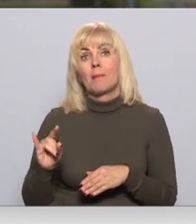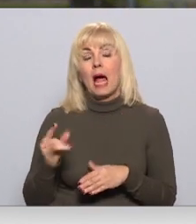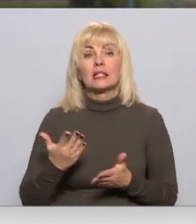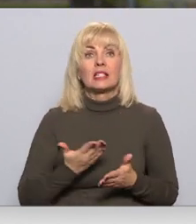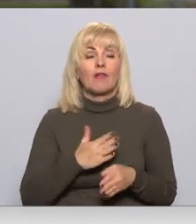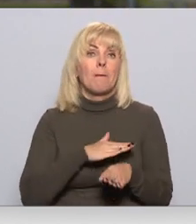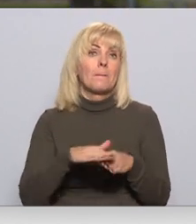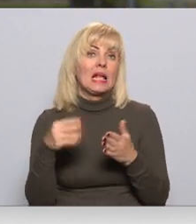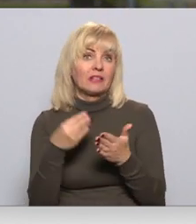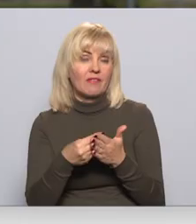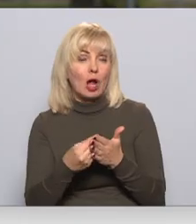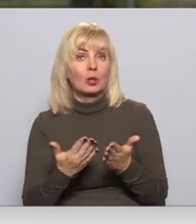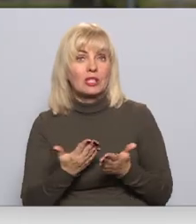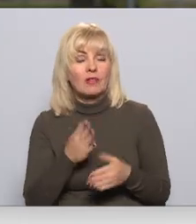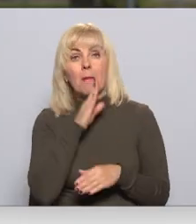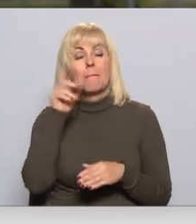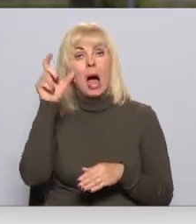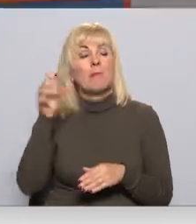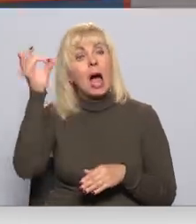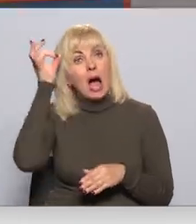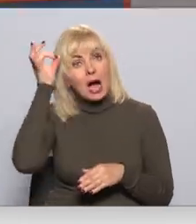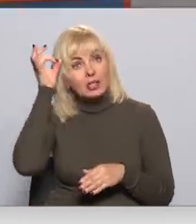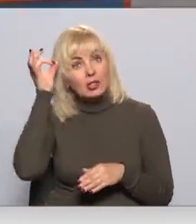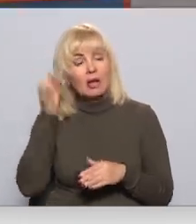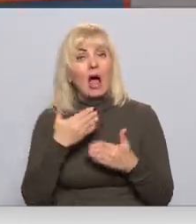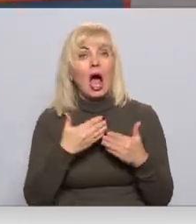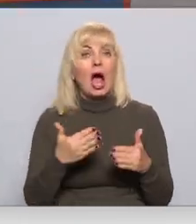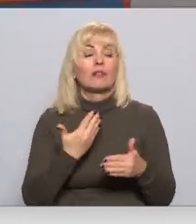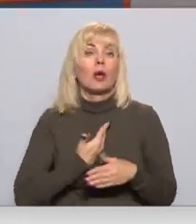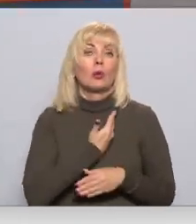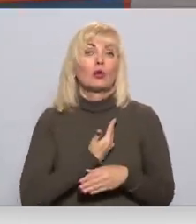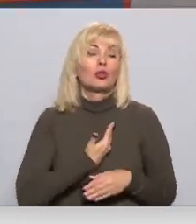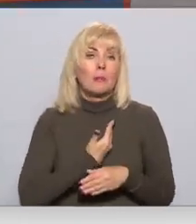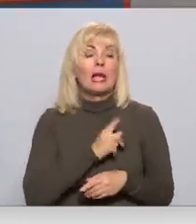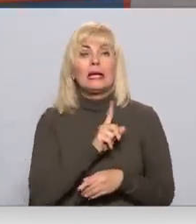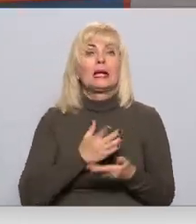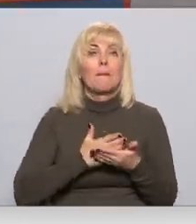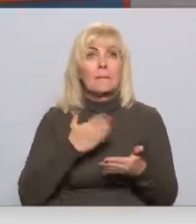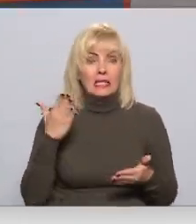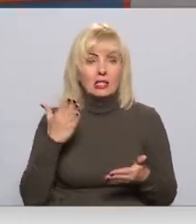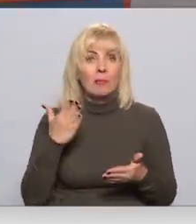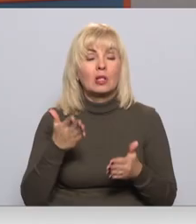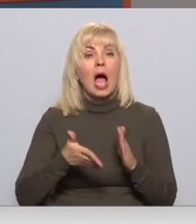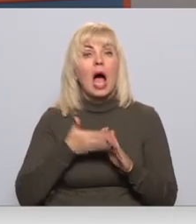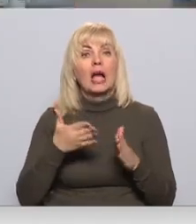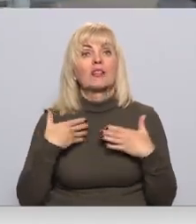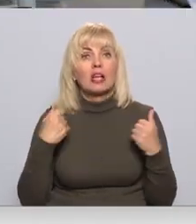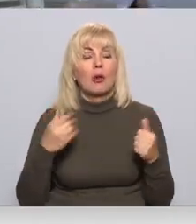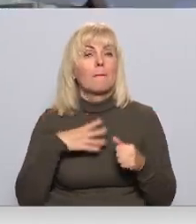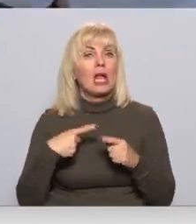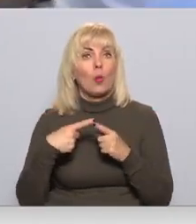dzīvo pilnvērtīgu dzīvi, taču mamma atceras, ka tieši atvērta krūškurvi operācijas ir ļoti bīstamas un atlapšana no tām bija gara.